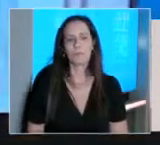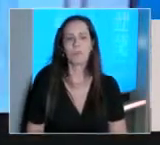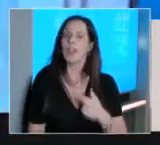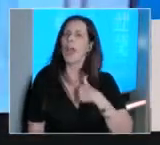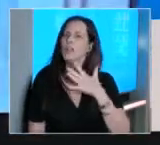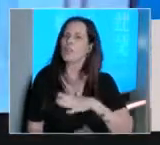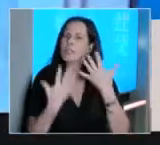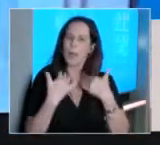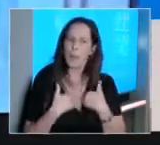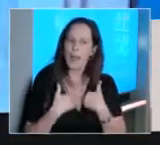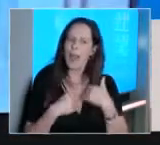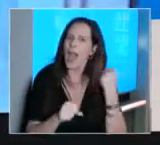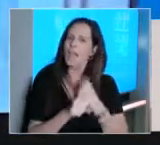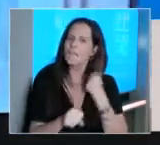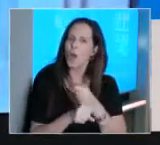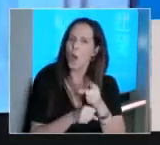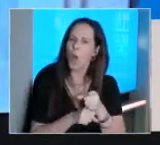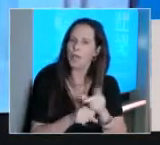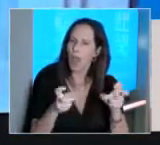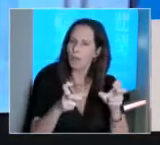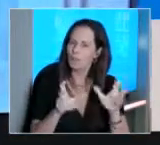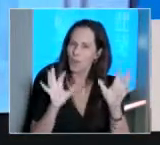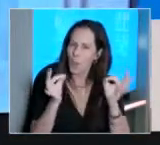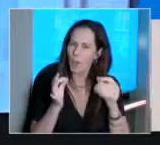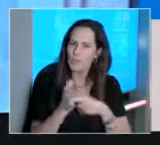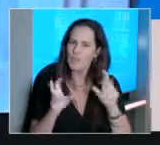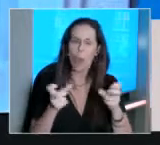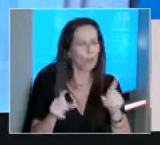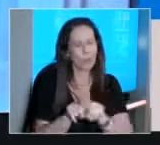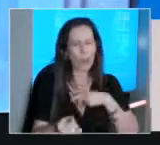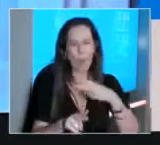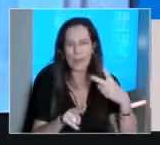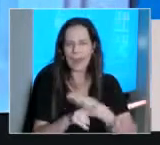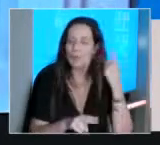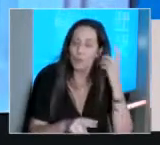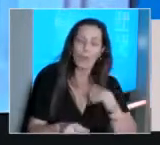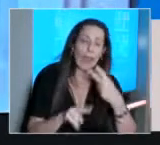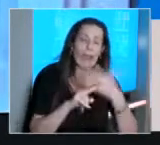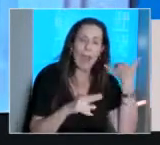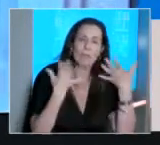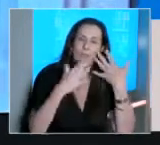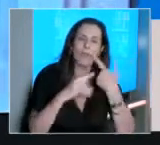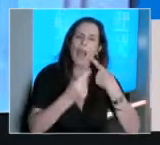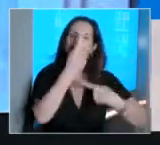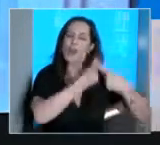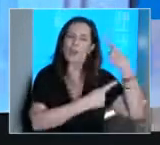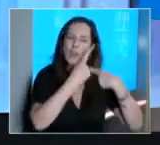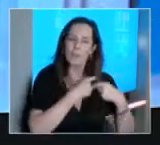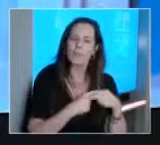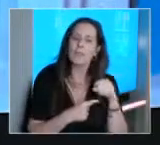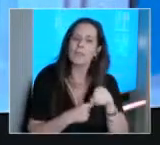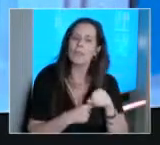סיום, אני רוצה שתספרי לי קצת, העבודה על ההסקט הזה היא מאוד מיוחדת. כלומר, זה לא הרדיו שאנחנו רגילים לשמוע, שהיינו רגילים לשמוע עד לפני כמה שנים ברדיו